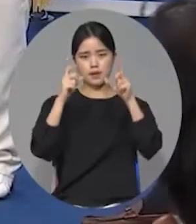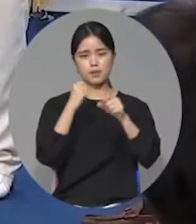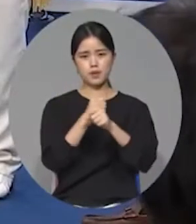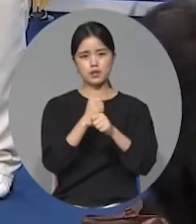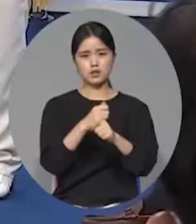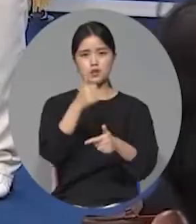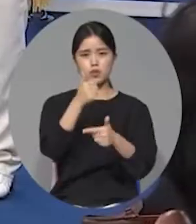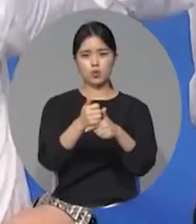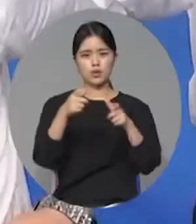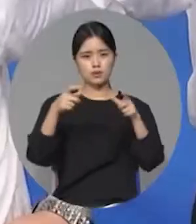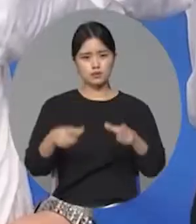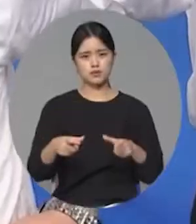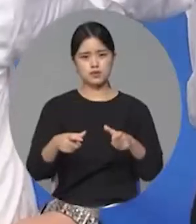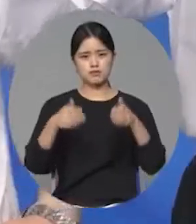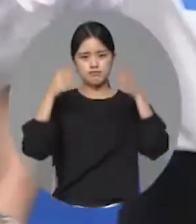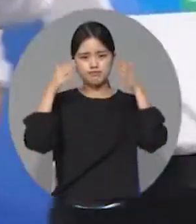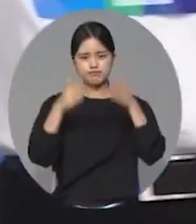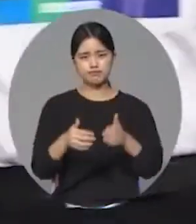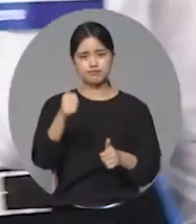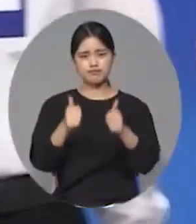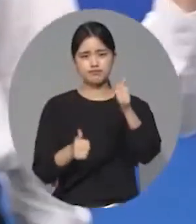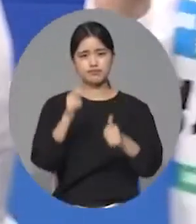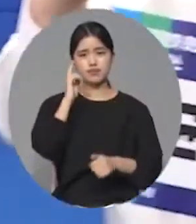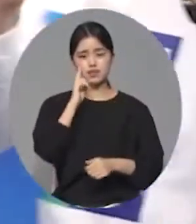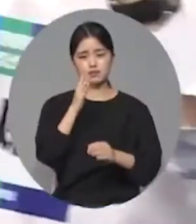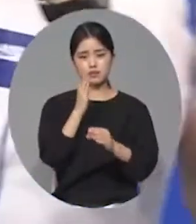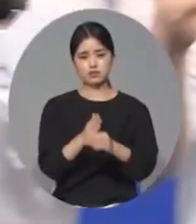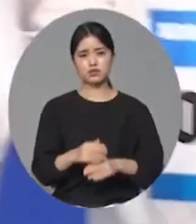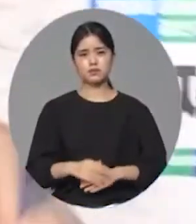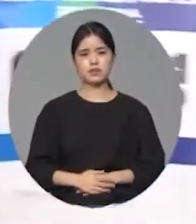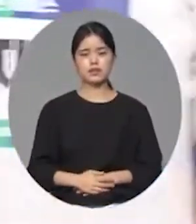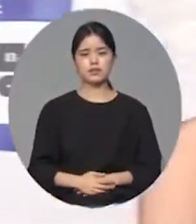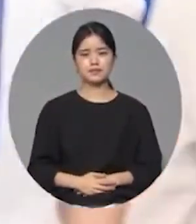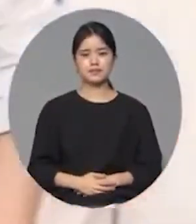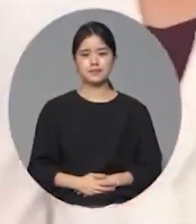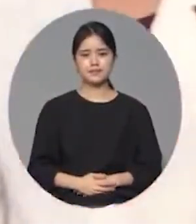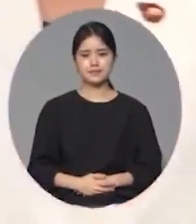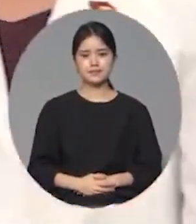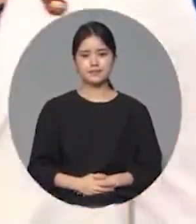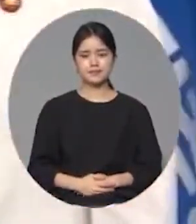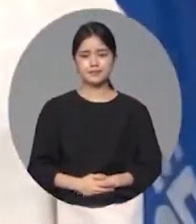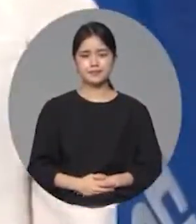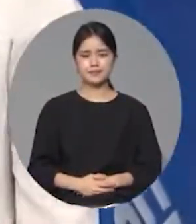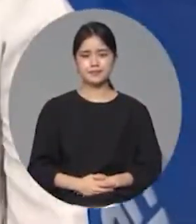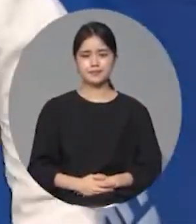승부처인 호남 쟁탈전이 치열해지고 있습니다. MBC 뉴스 김하연입니다.